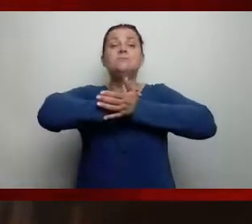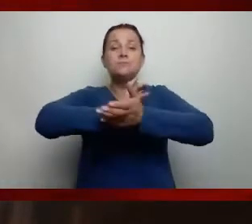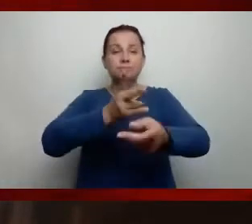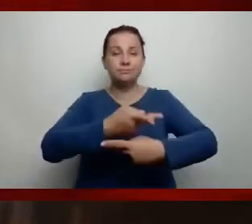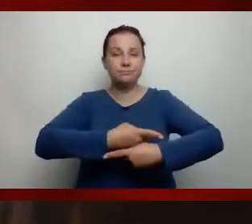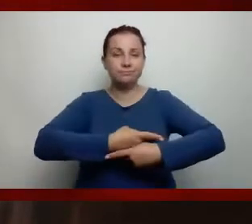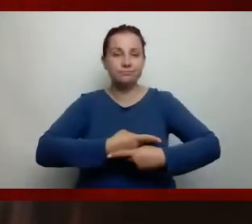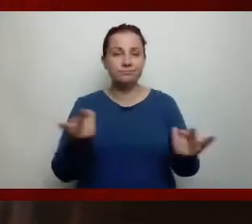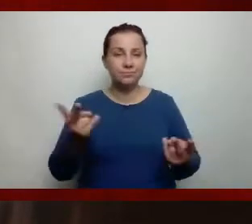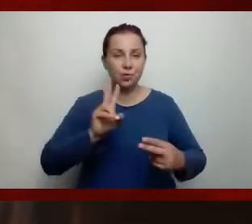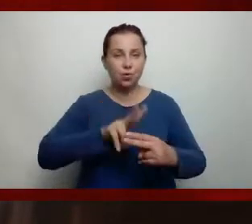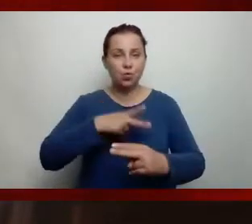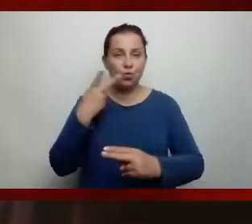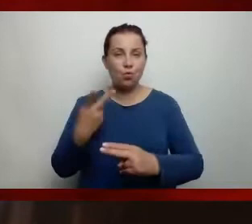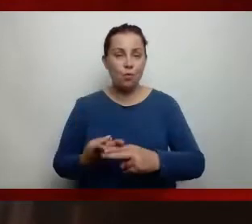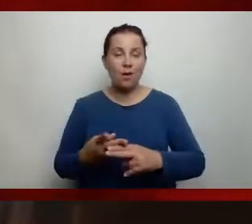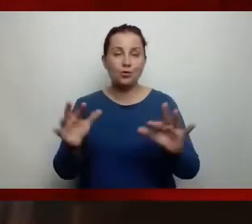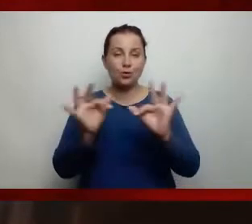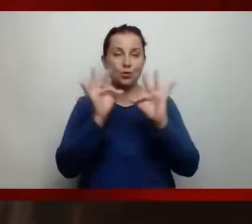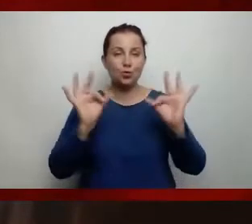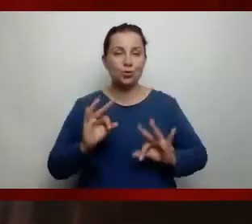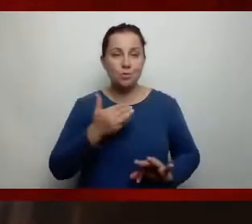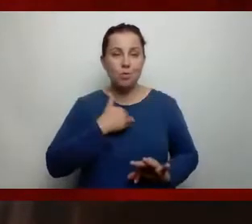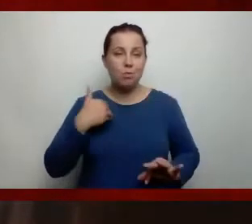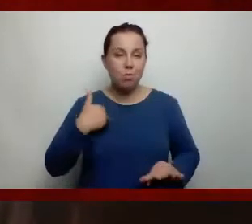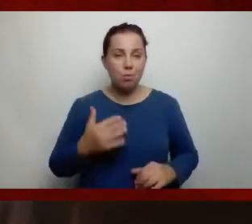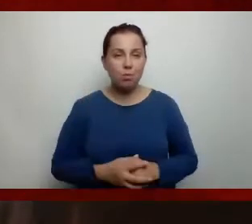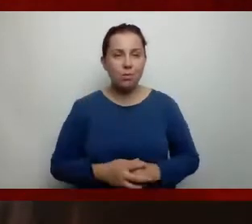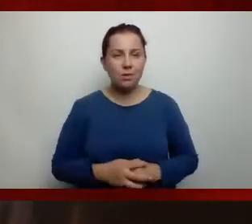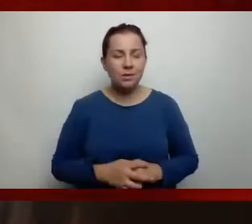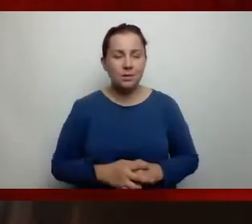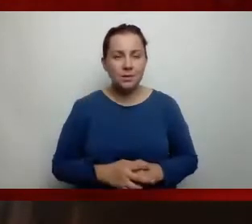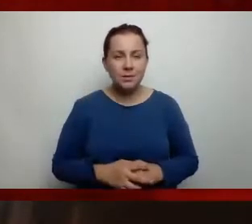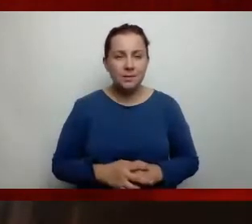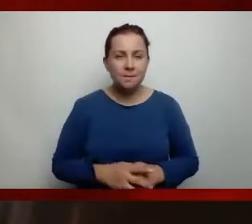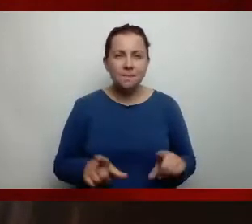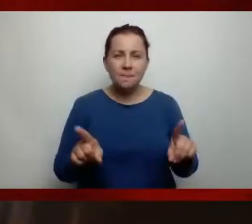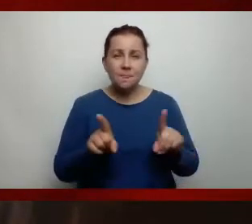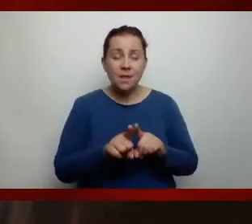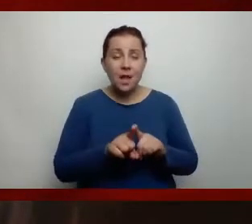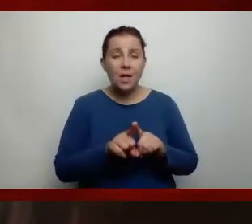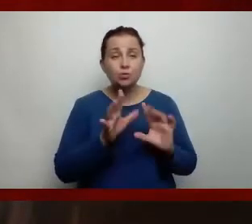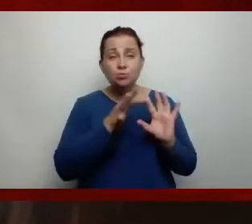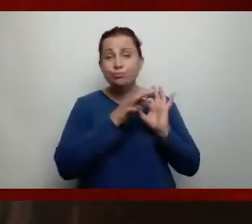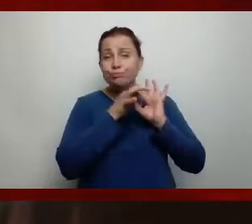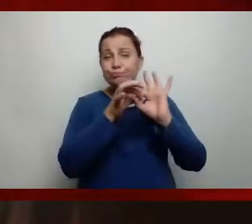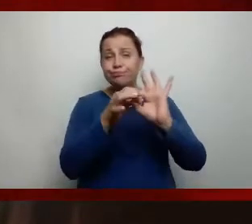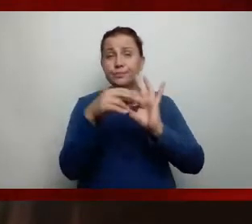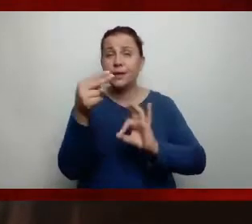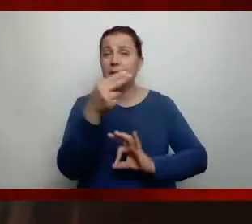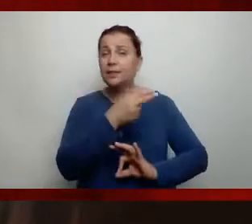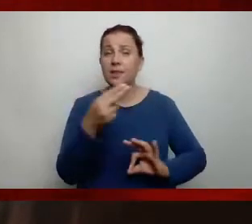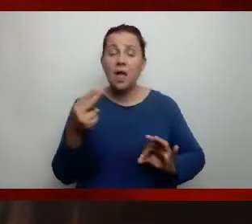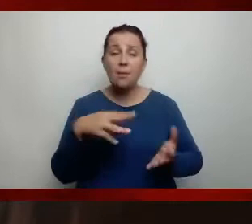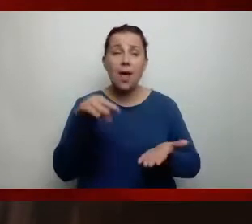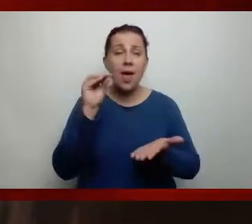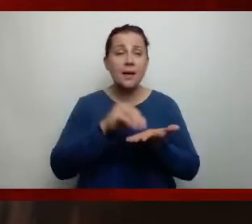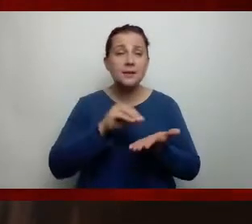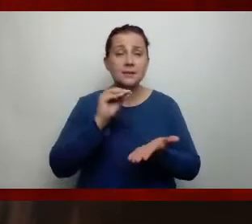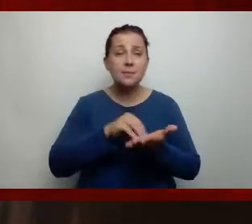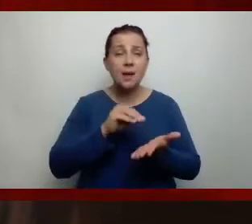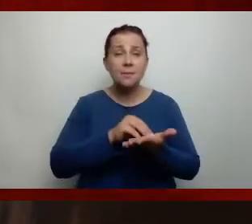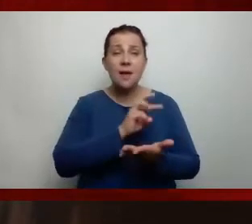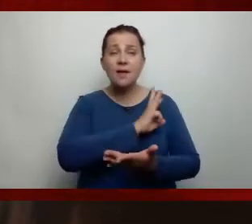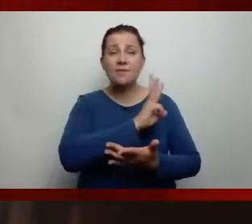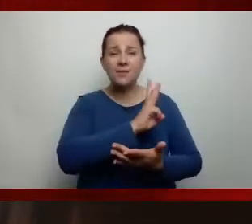udostępnimy tę sztukę. Chciałem jeszcze też nawiązać do tego wcześniejszego wątku dotyczącego eksperymentów Witkacego